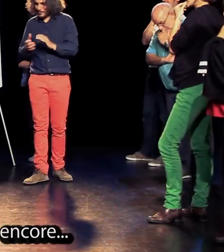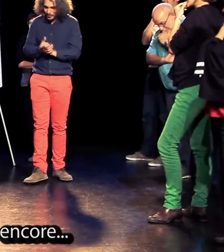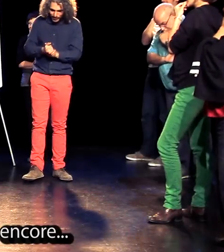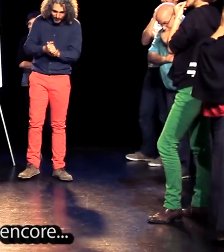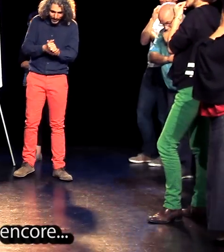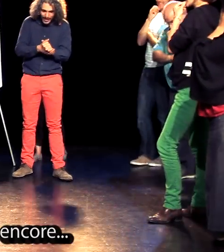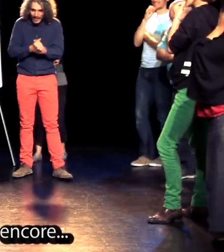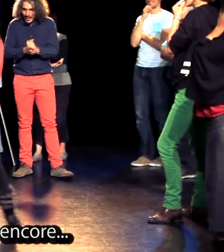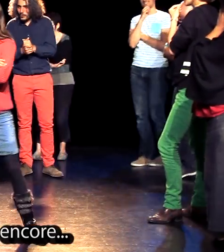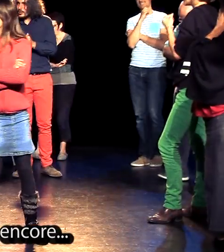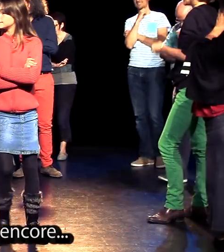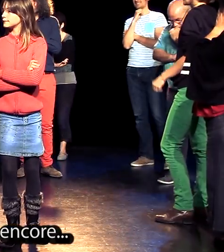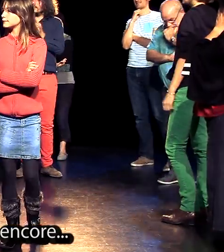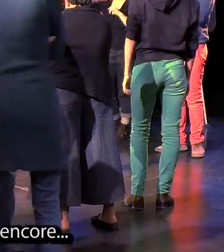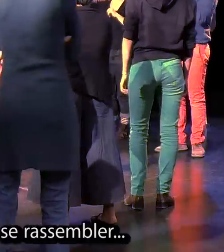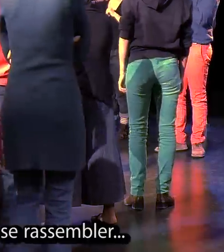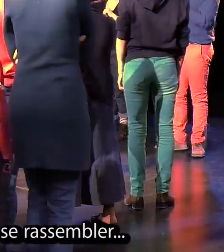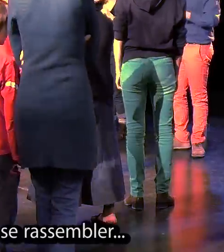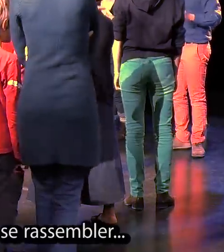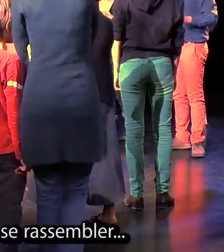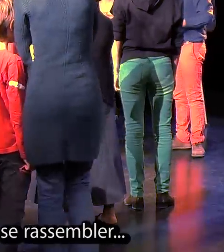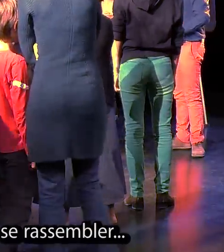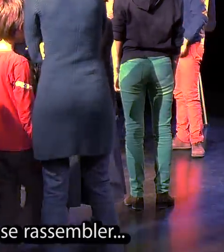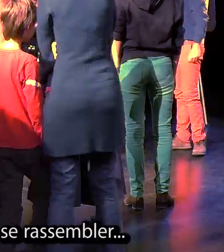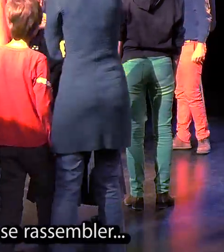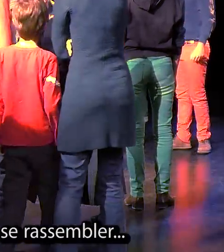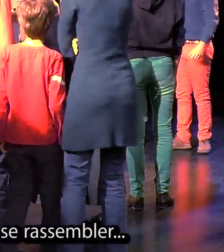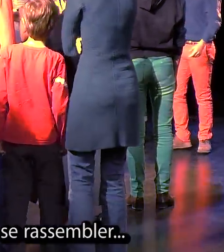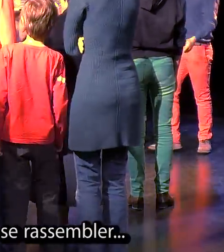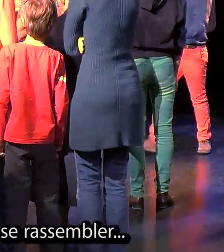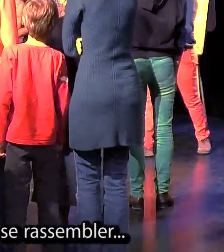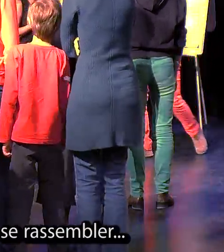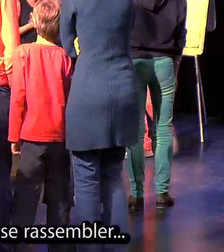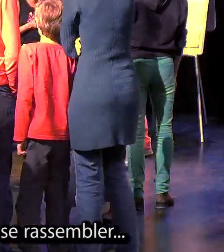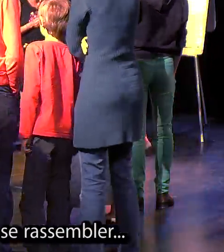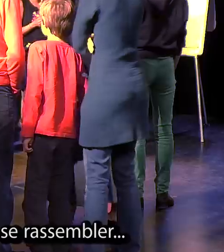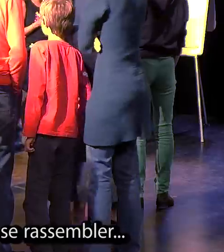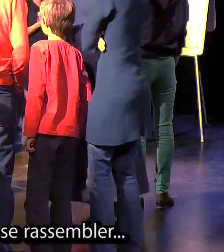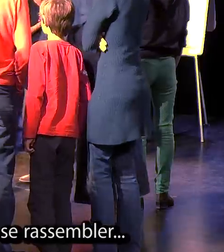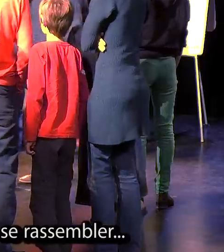on se rassemble encore. Et donc... Ah oui, ouais, pardon. C'est pas trop se rassembler, pardon.